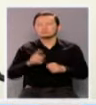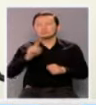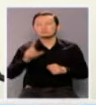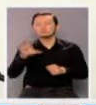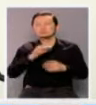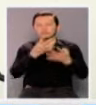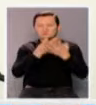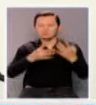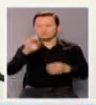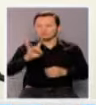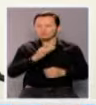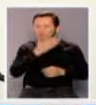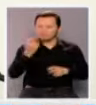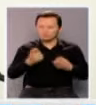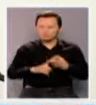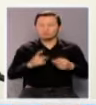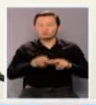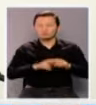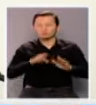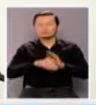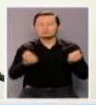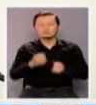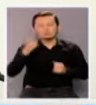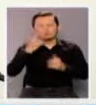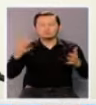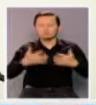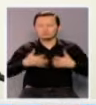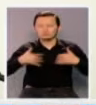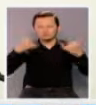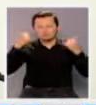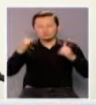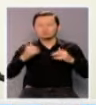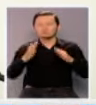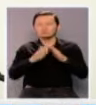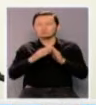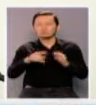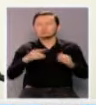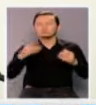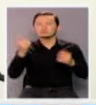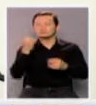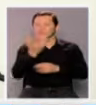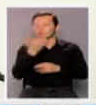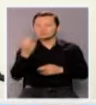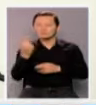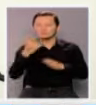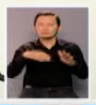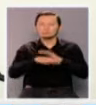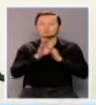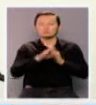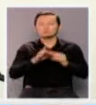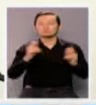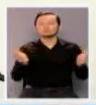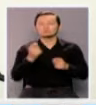отсутствия решетки на окнах. В большинстве случаев крадут скот, особенно в домах, оставшихся без присмотра. Иногда хозяева уходят пасти